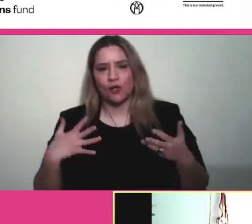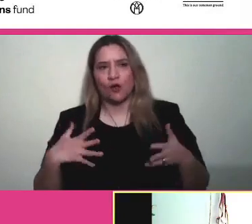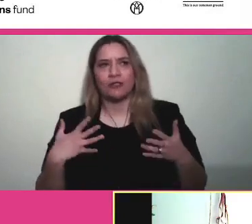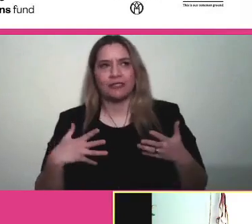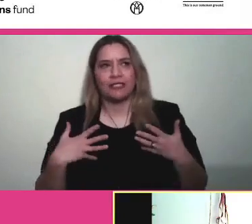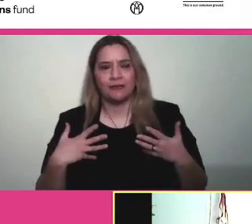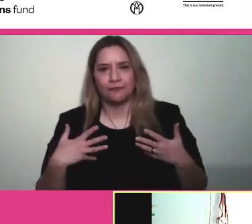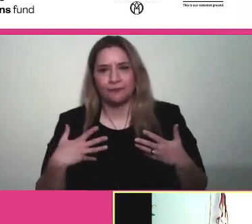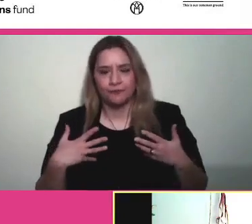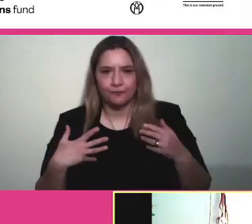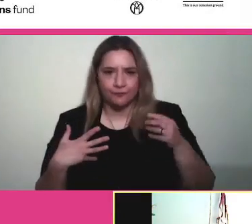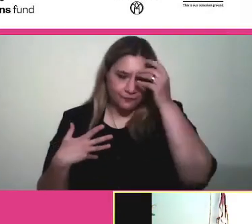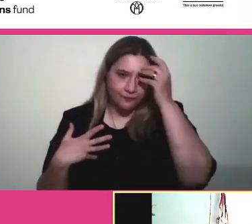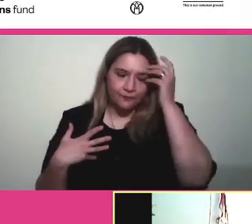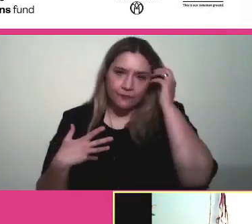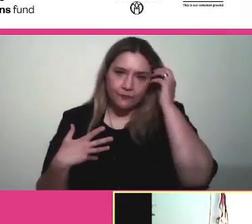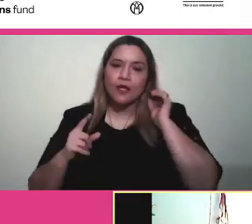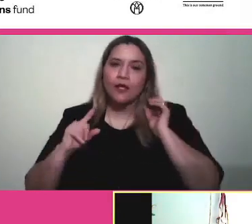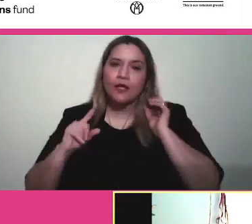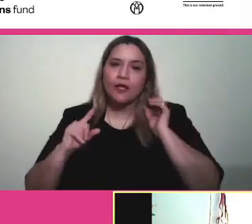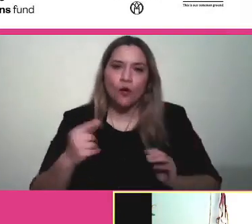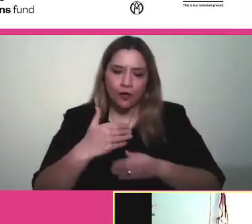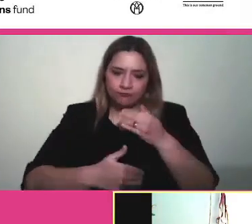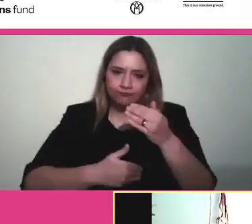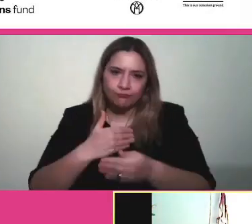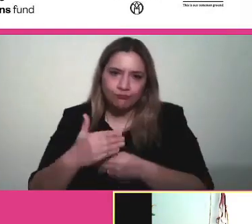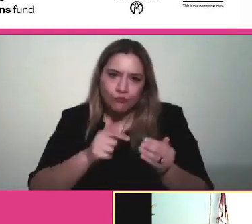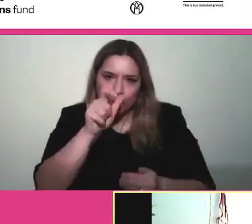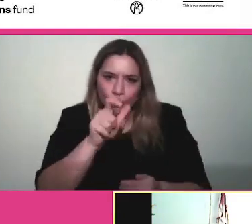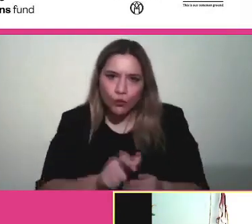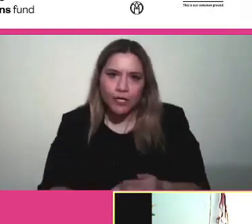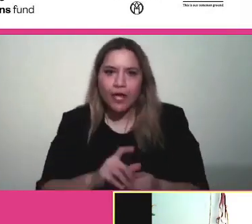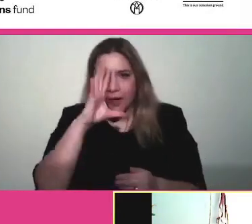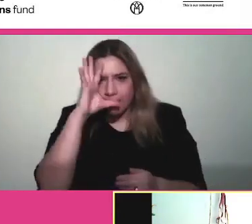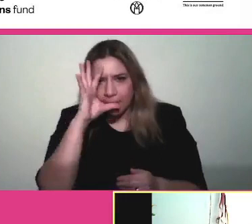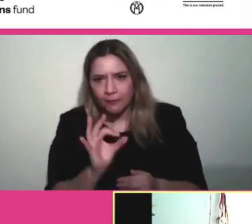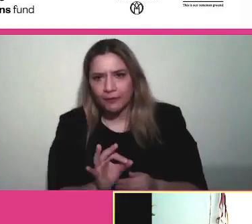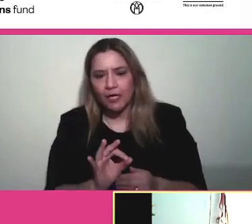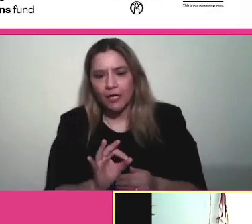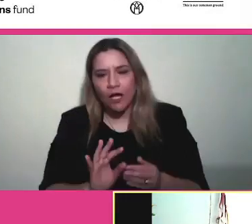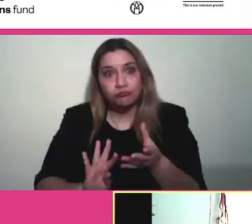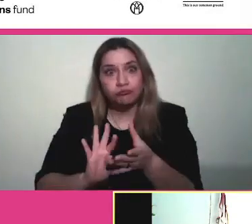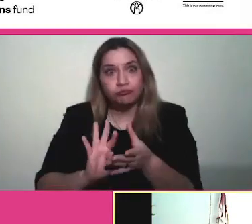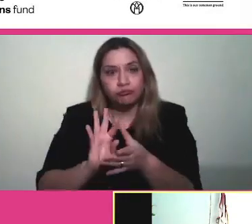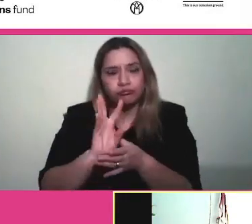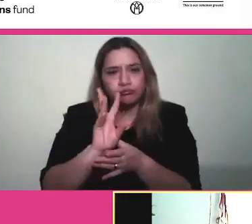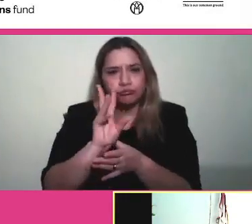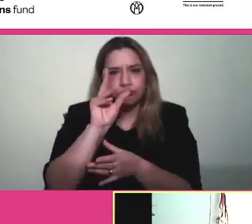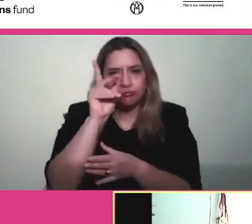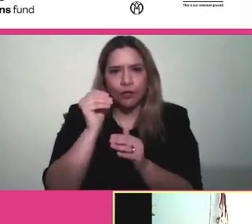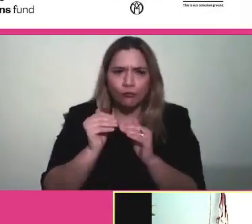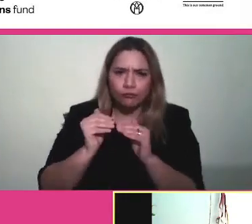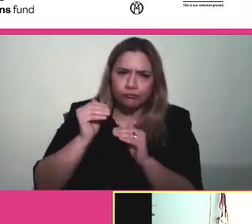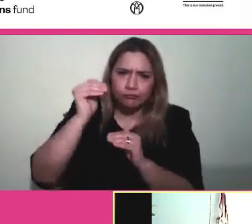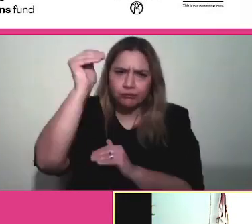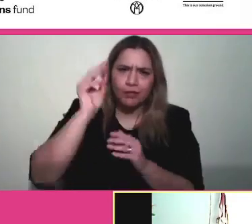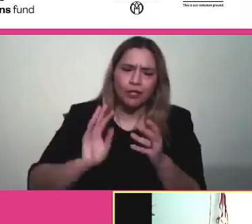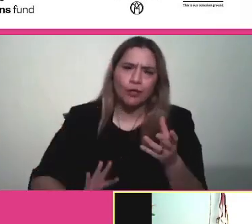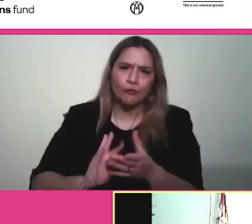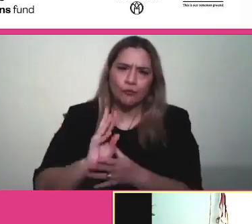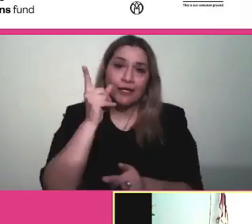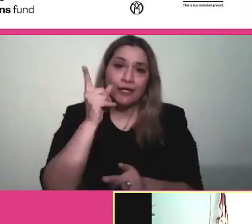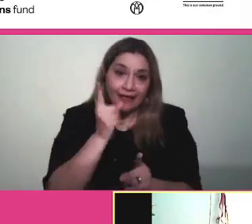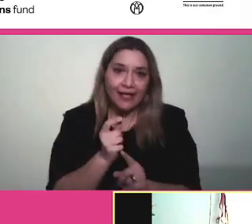σου και για όλη αυτή την πορεία, γιατί πλέον πραγματικά έχεις μια πάρα πολύ ανωδική πορεία και κυρίως στο κομμάτι